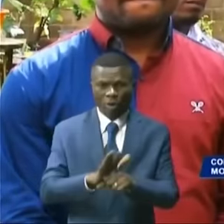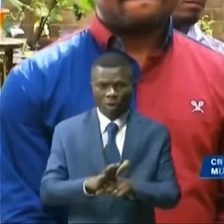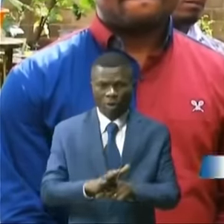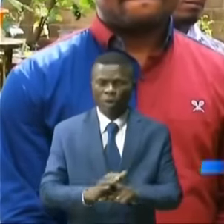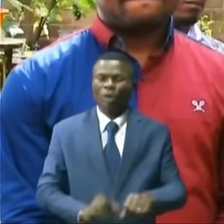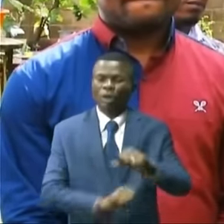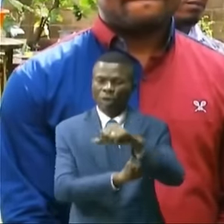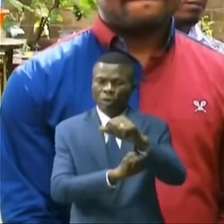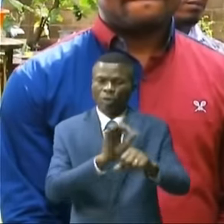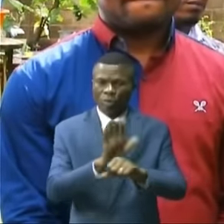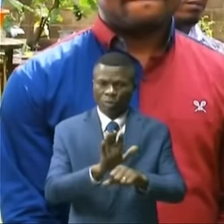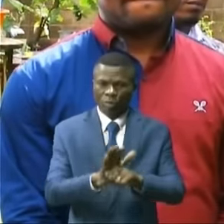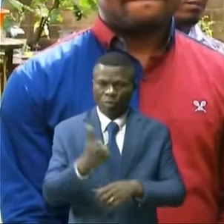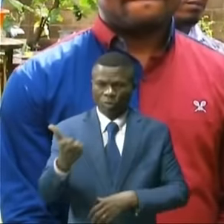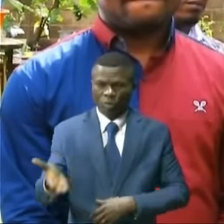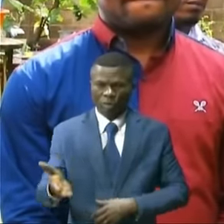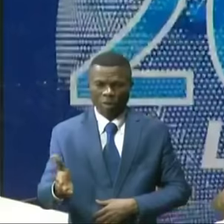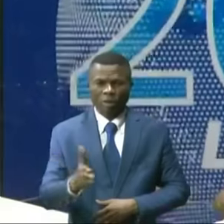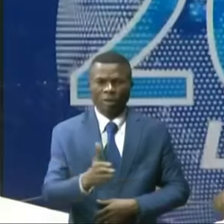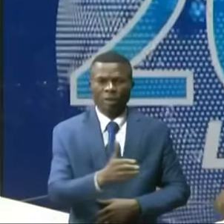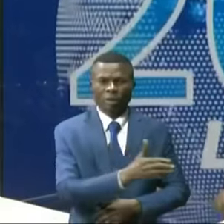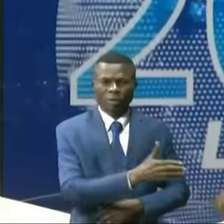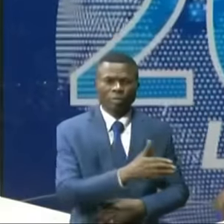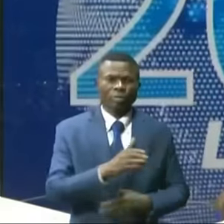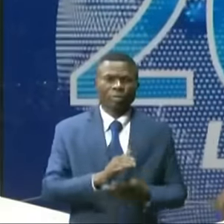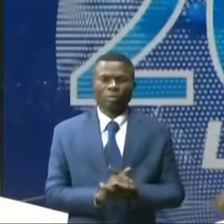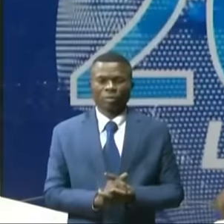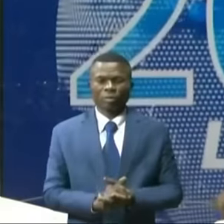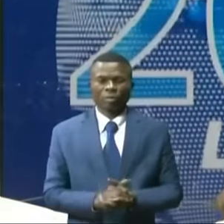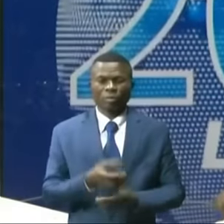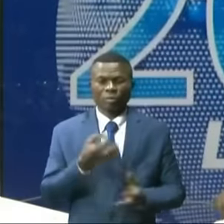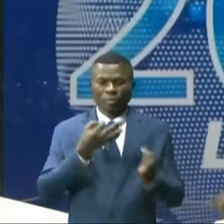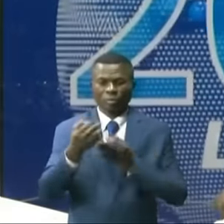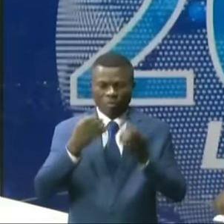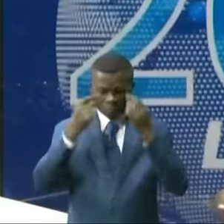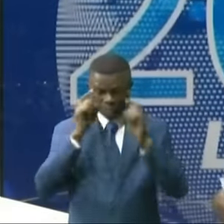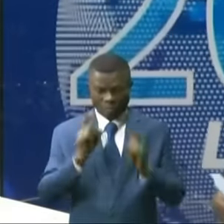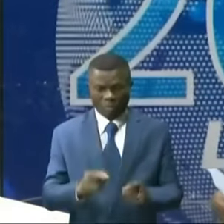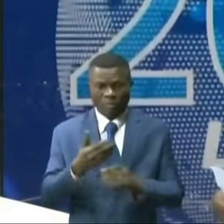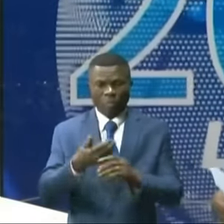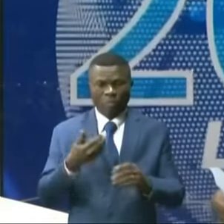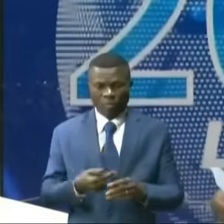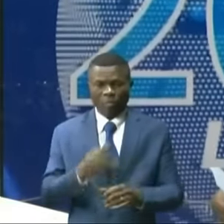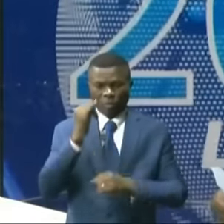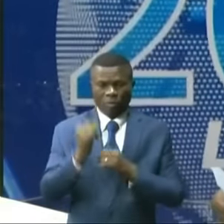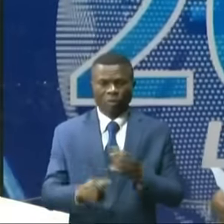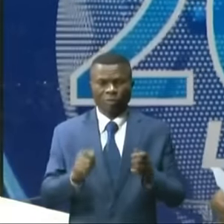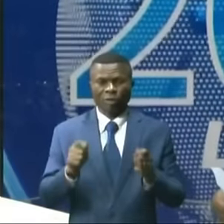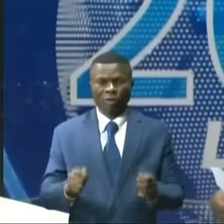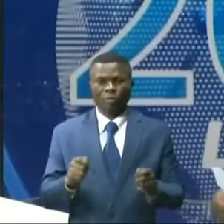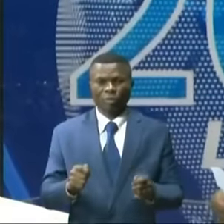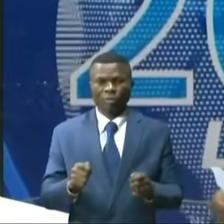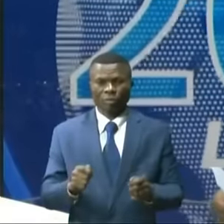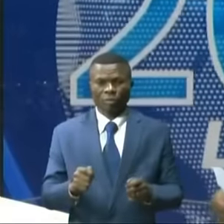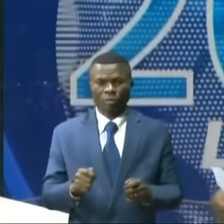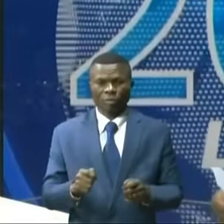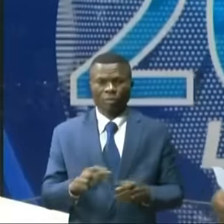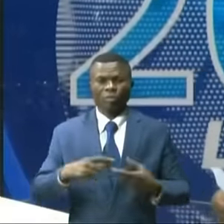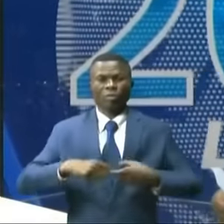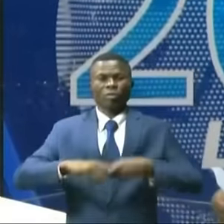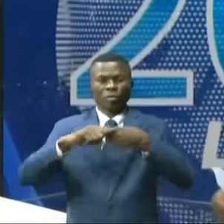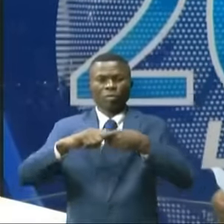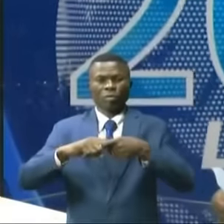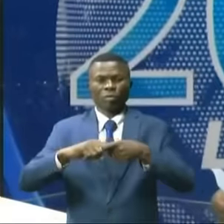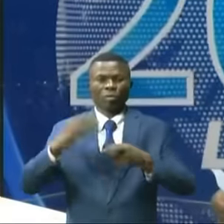son soutien je reviens sur cette décision avant de clôturer c'est la suspension